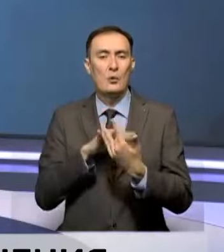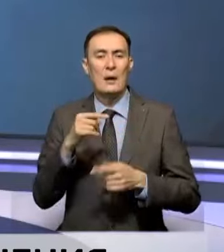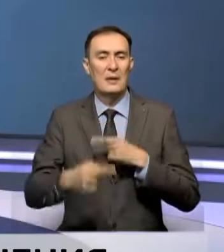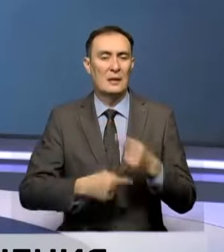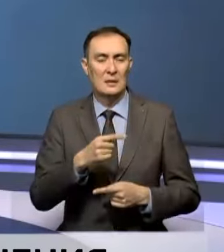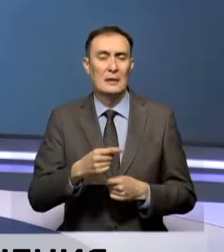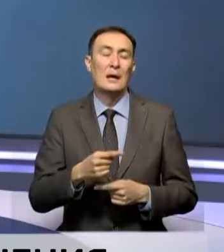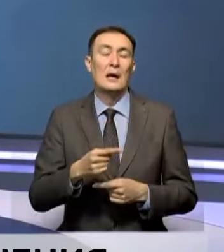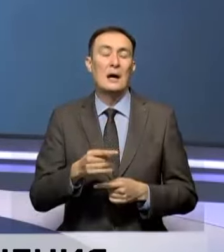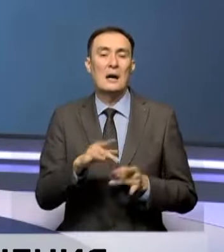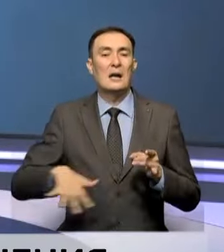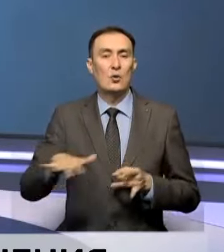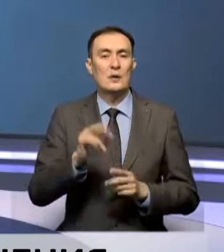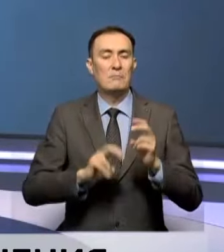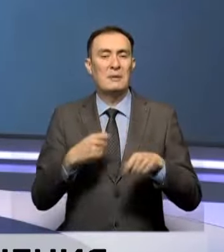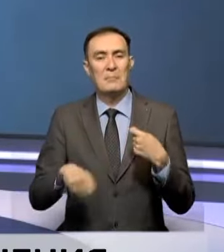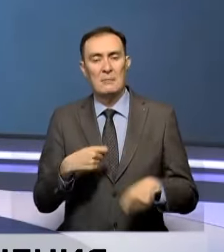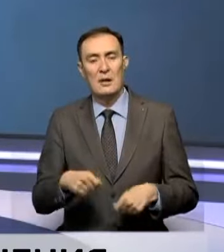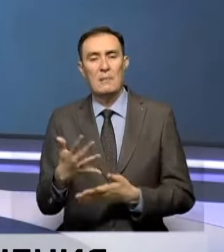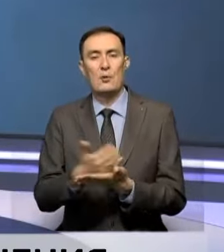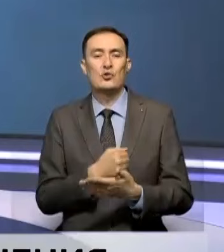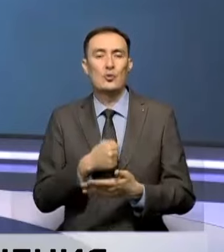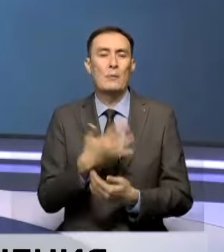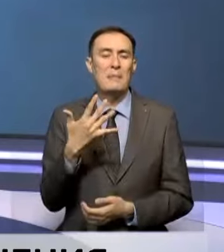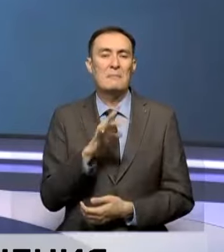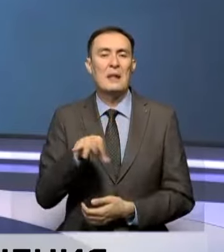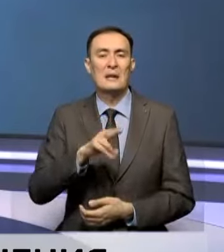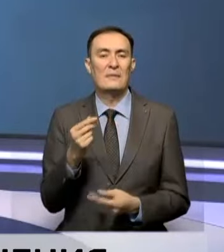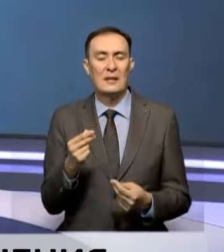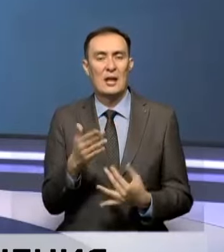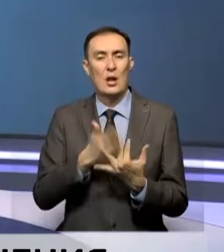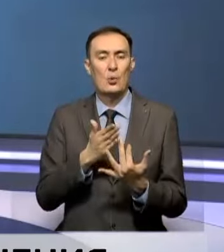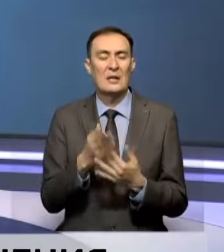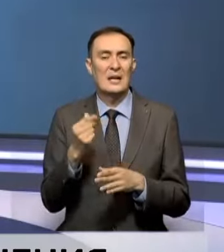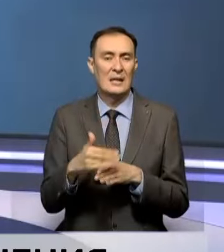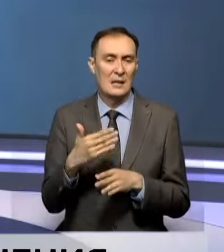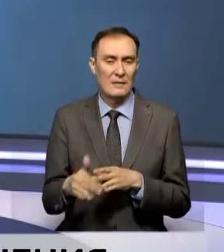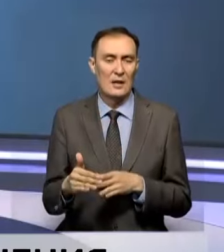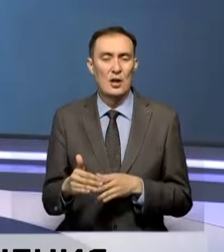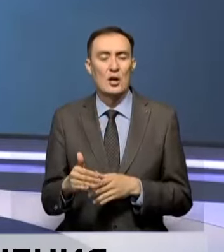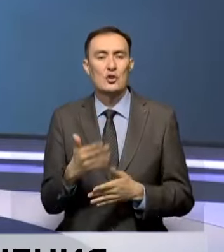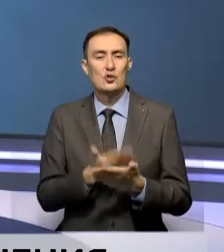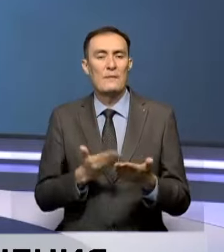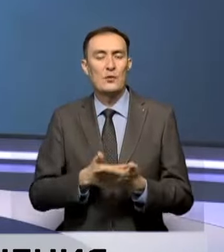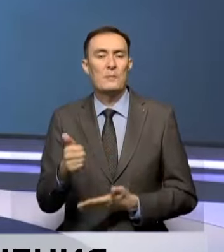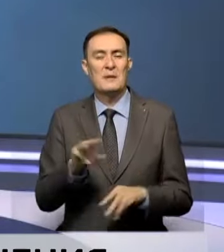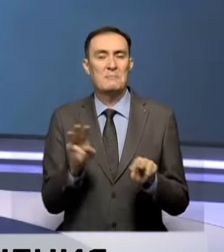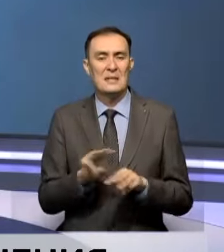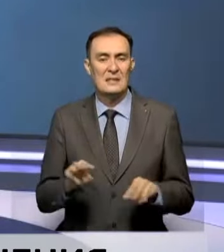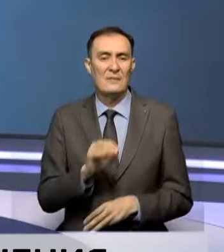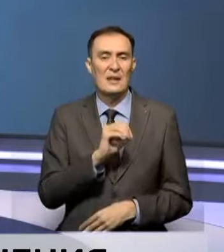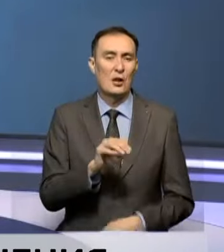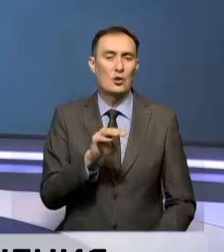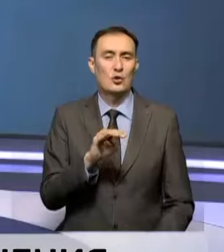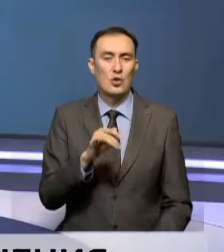«Аул Аманате». Районные предприниматели получат до 5 миллиардов тенге льготных кредитов. Советнику премьер-министра страны